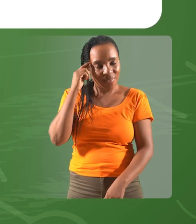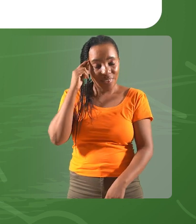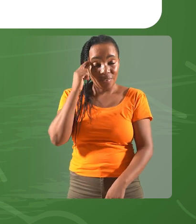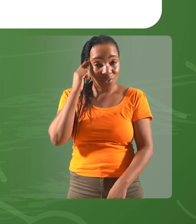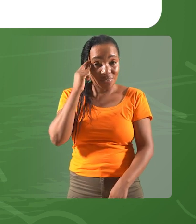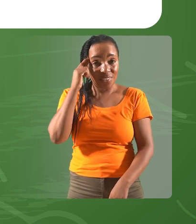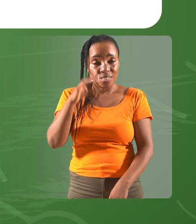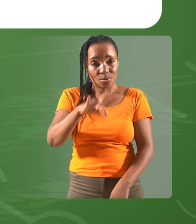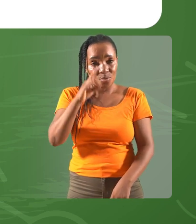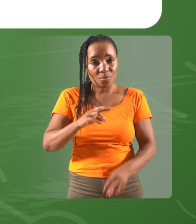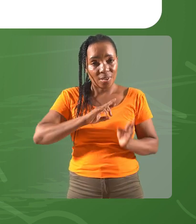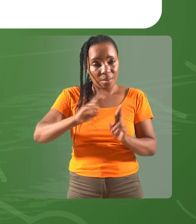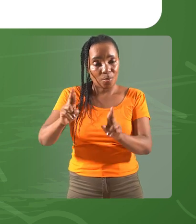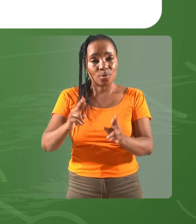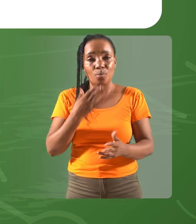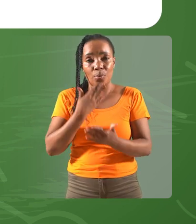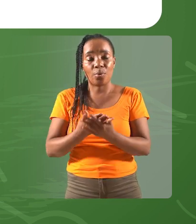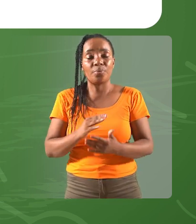réfléchir.